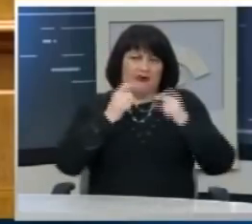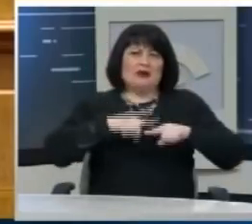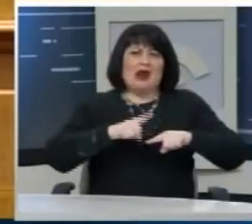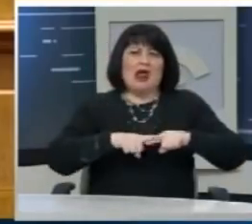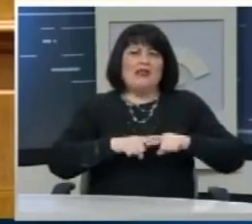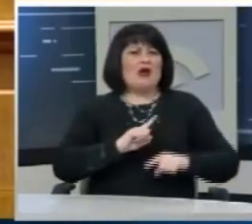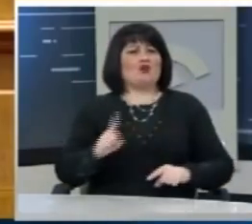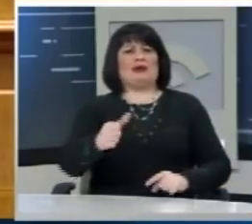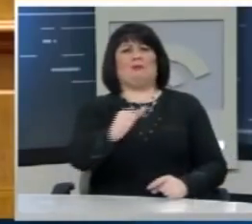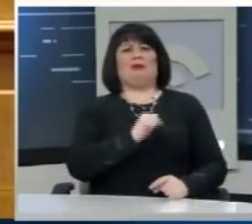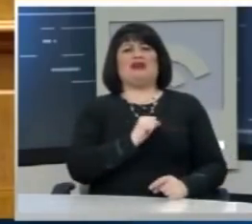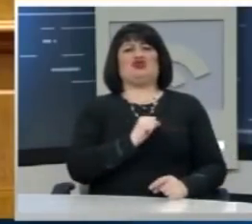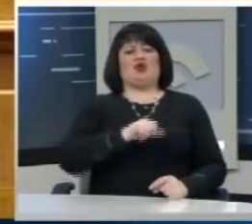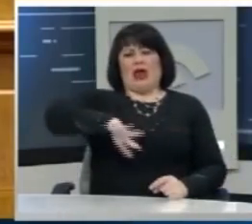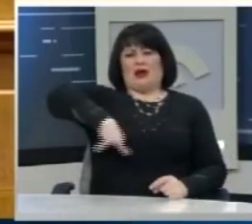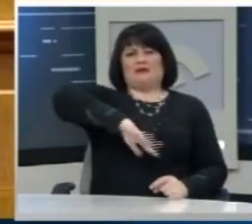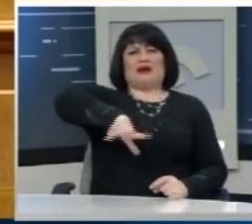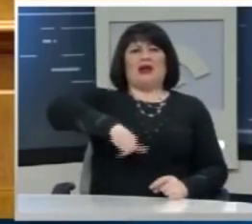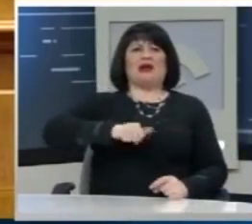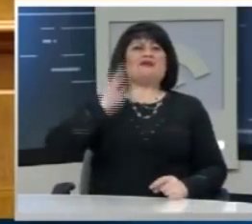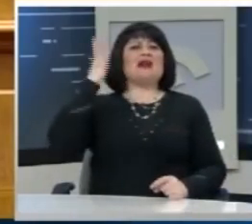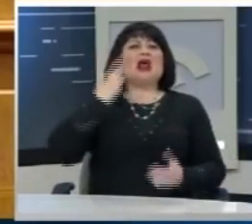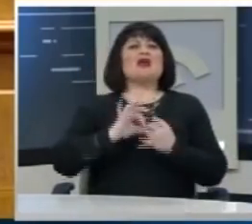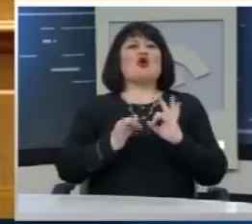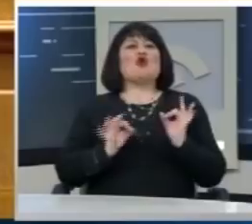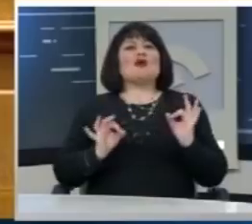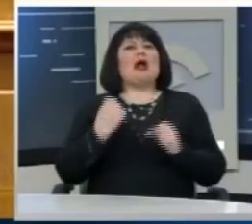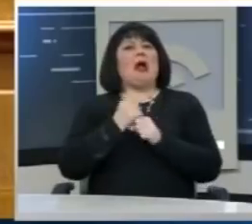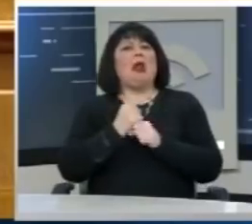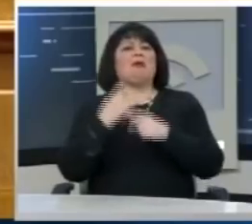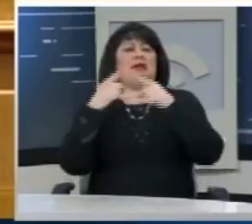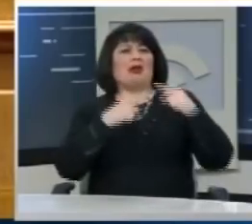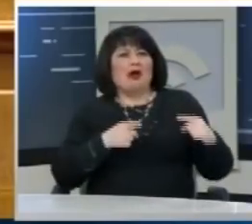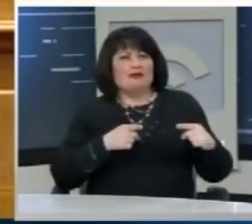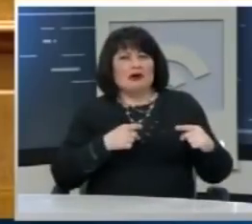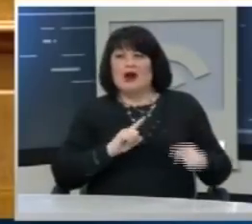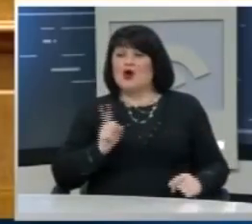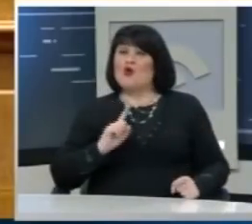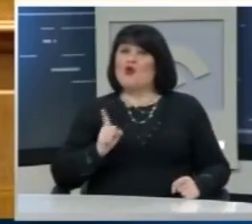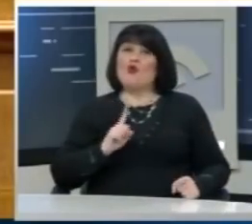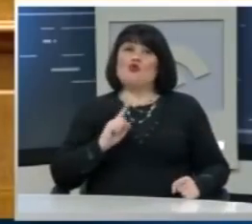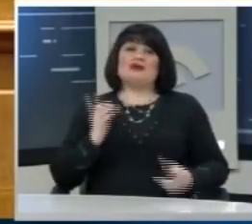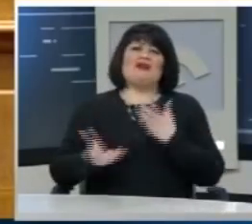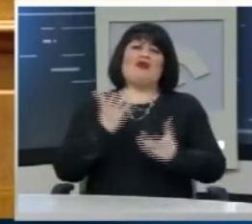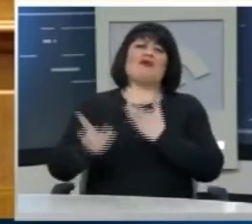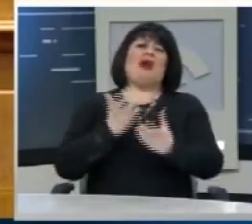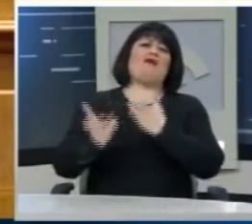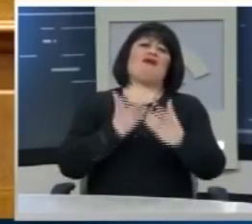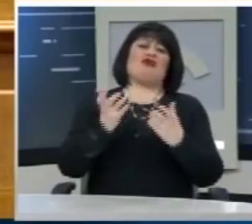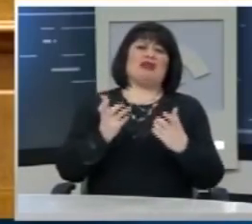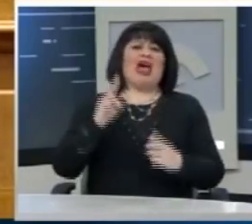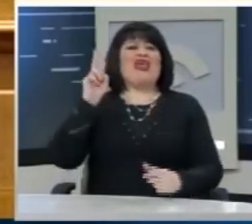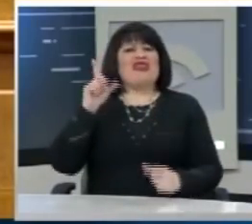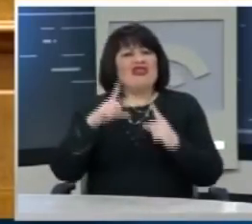ούτε για την επιστροφή των λαιλατημένων αρχαιολογικών θησαυρών, ούτε για τα ολοκαυτώματα που προκάλεσε